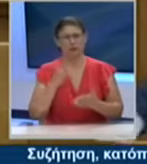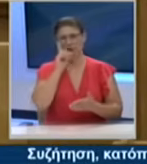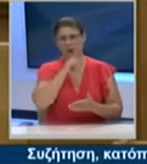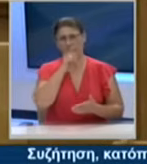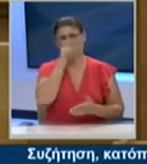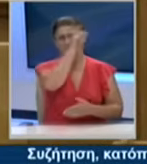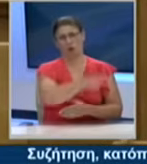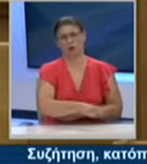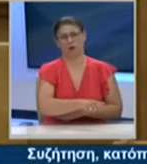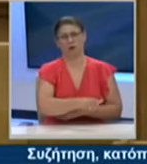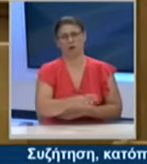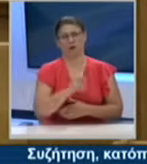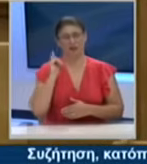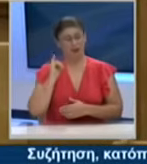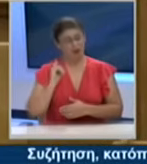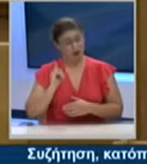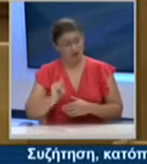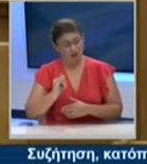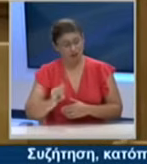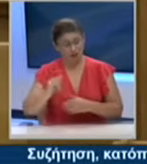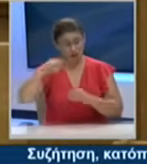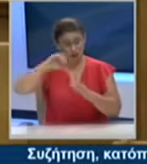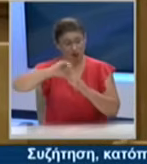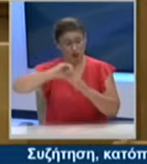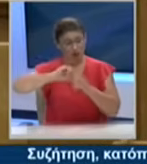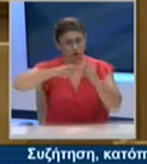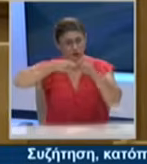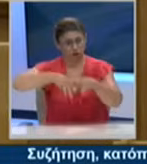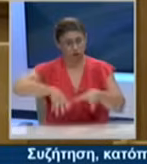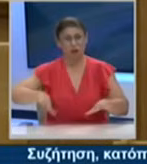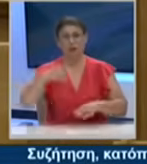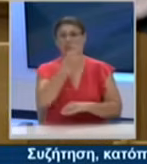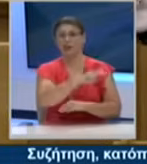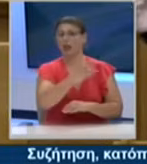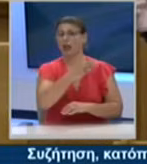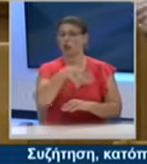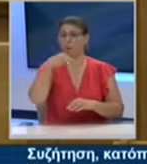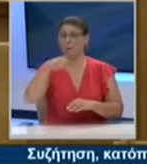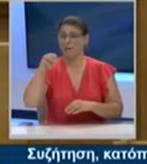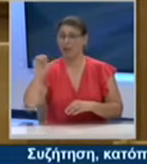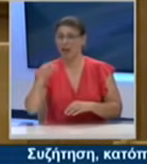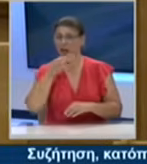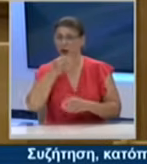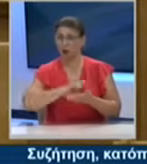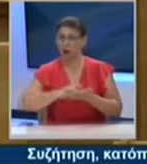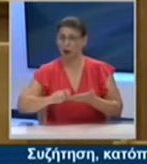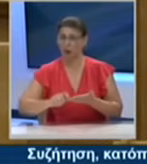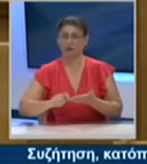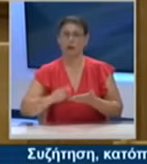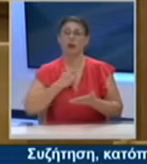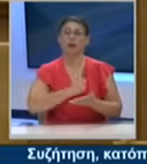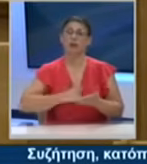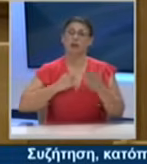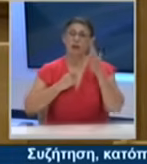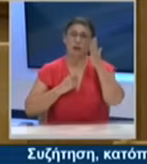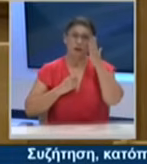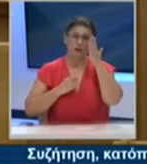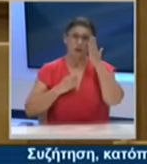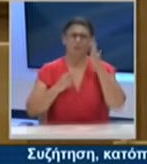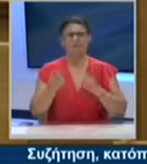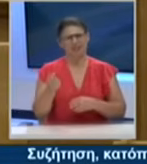αυτός. Και επιβαρυντικό υγρό έπεσε εκεί, και το λένε τα δικά του μέσα, και κυρίως θα το ξαναπώ ακόμη μια φορά. Δυστυχώς είναι και